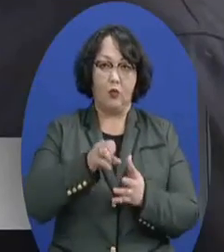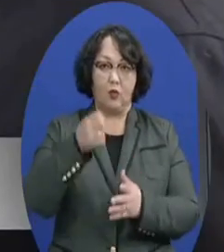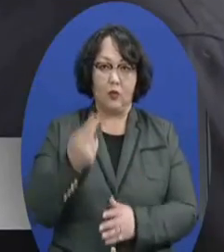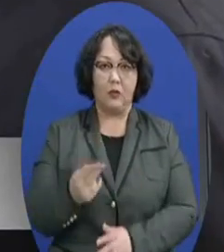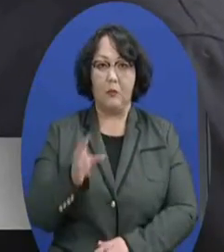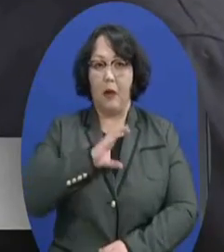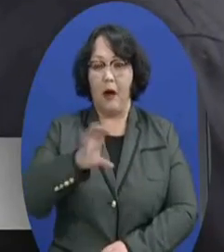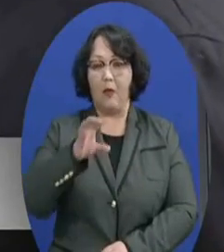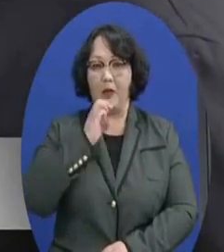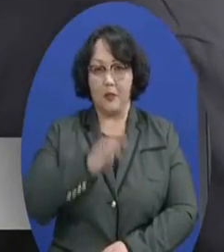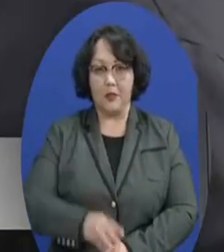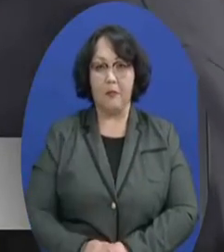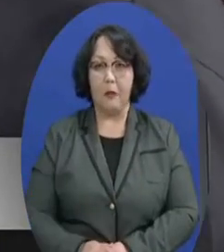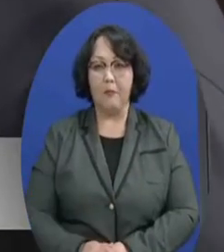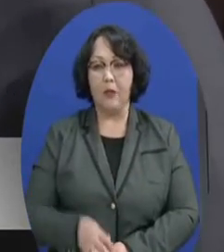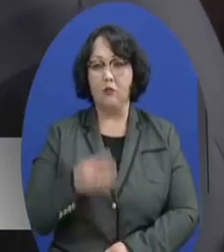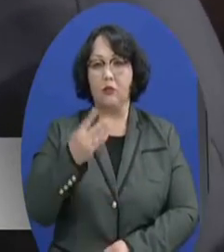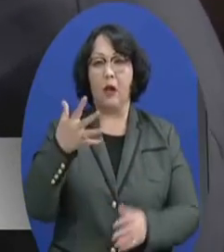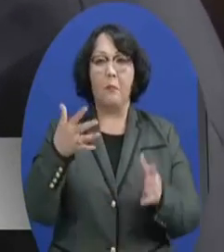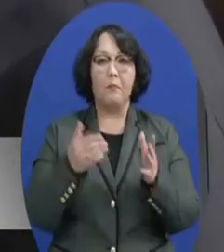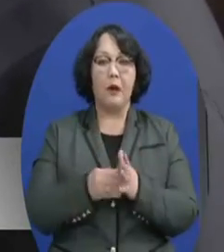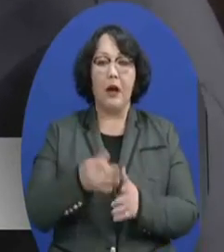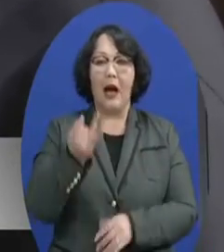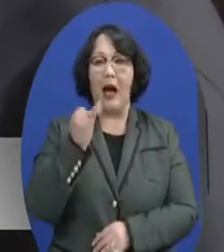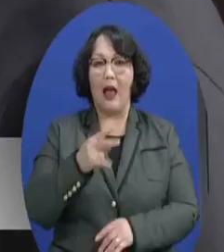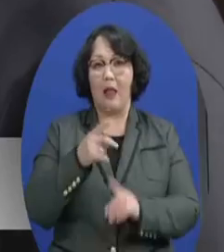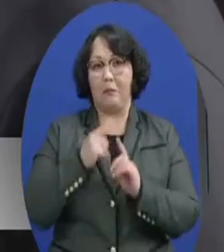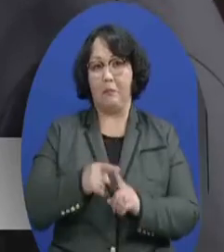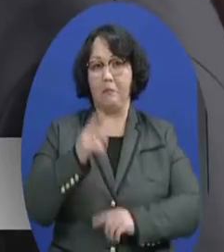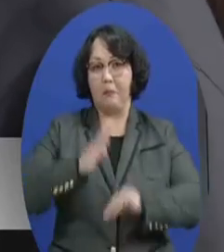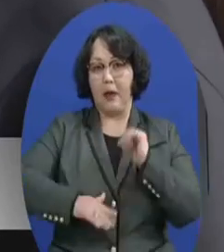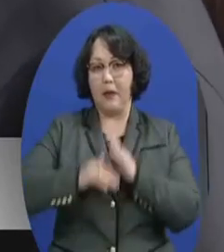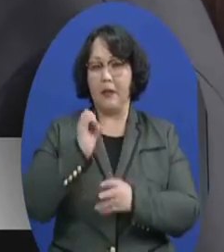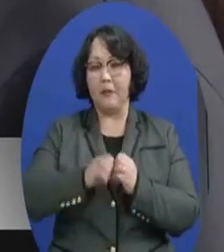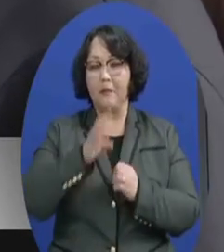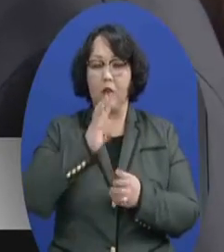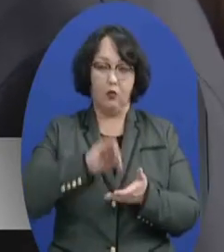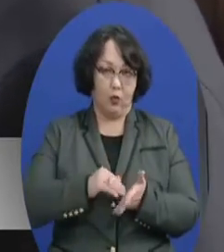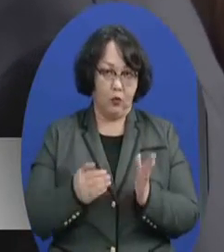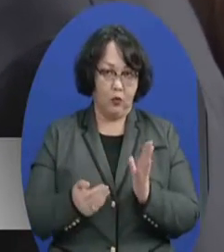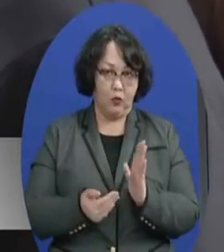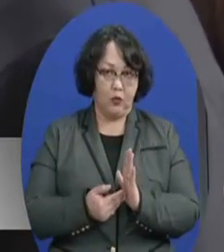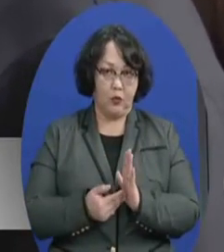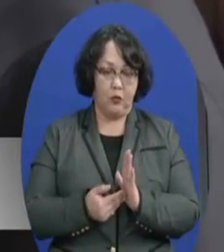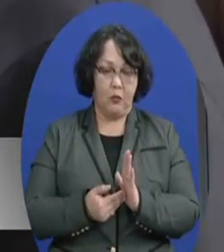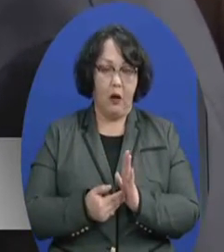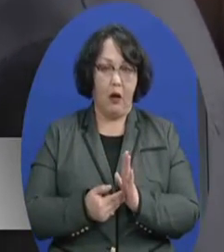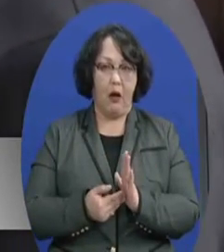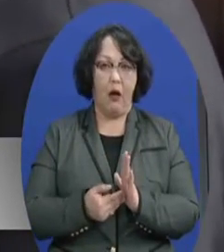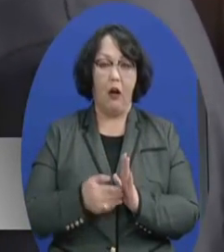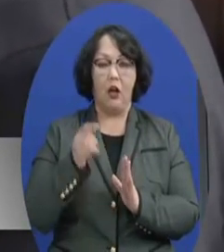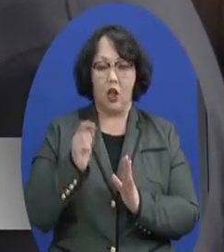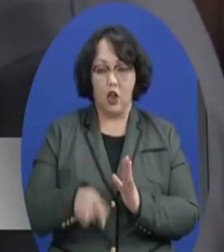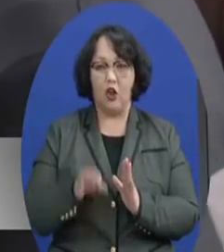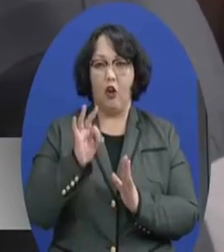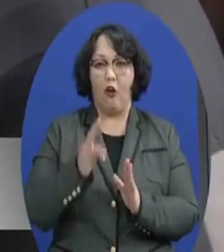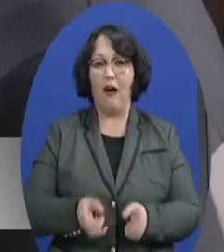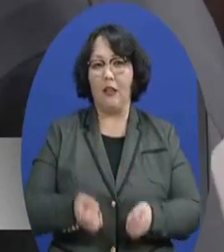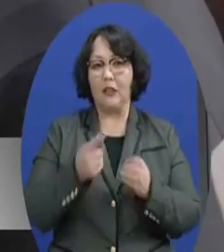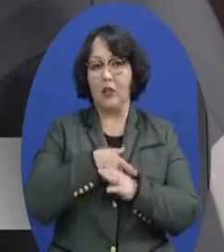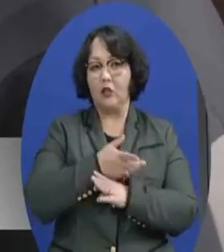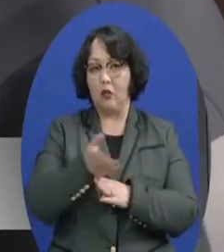юм. Нийтдээ бол бид 45,000 айлын орон сууц барихаар төлөвлөсөн явж байна. За энэ он гарснаар